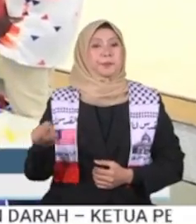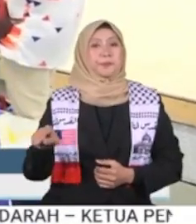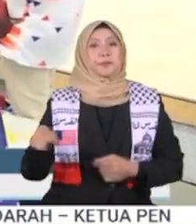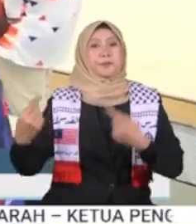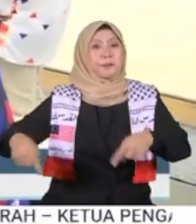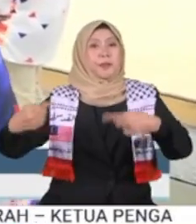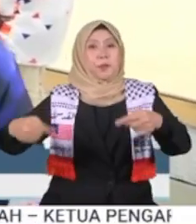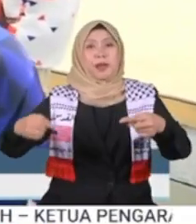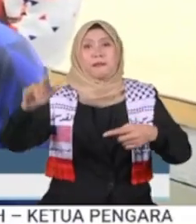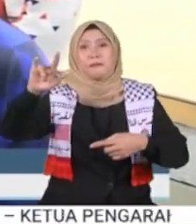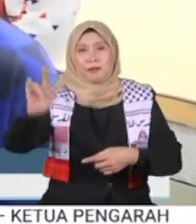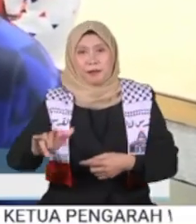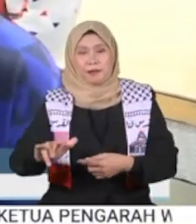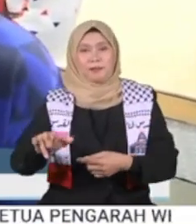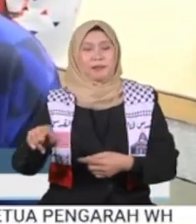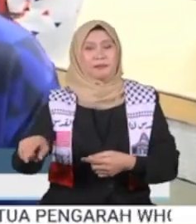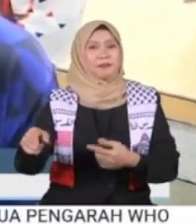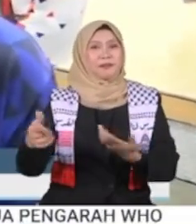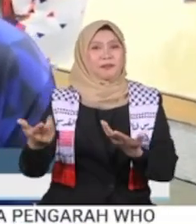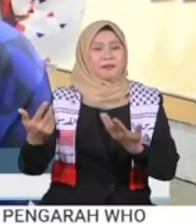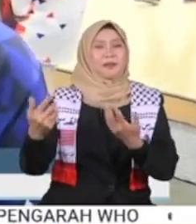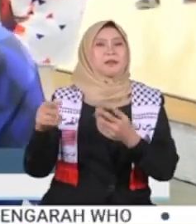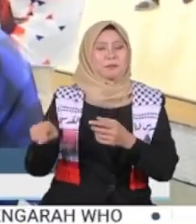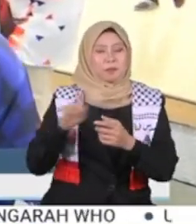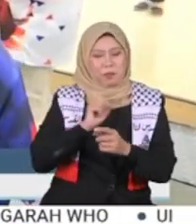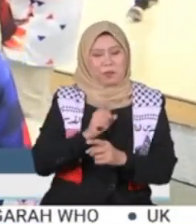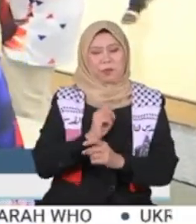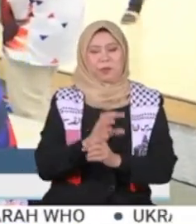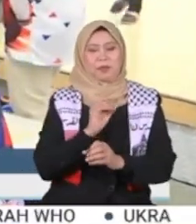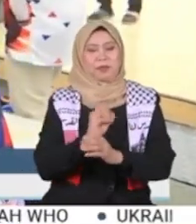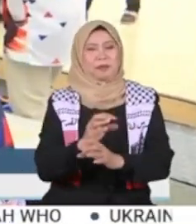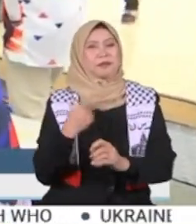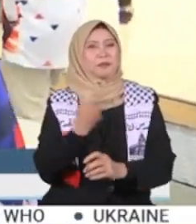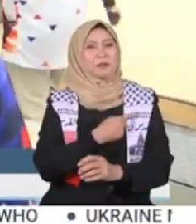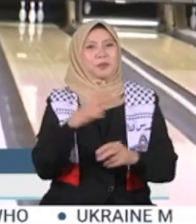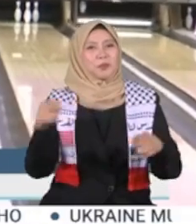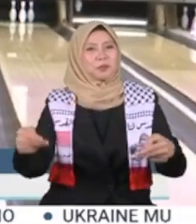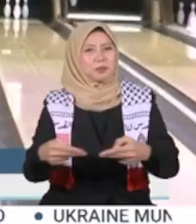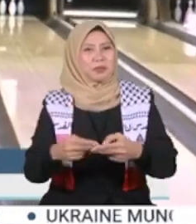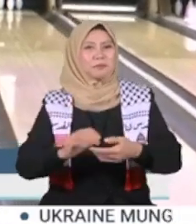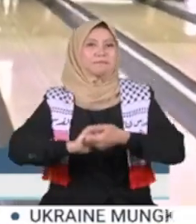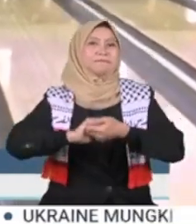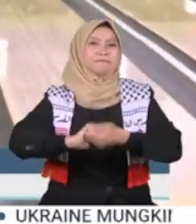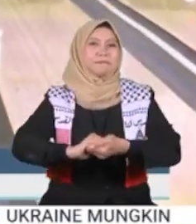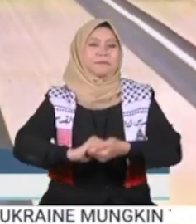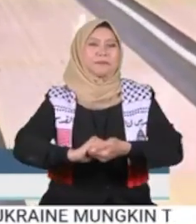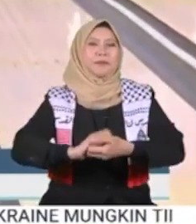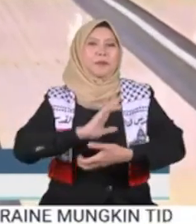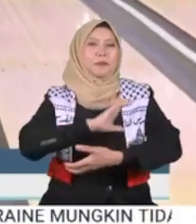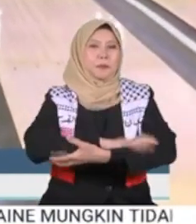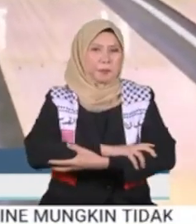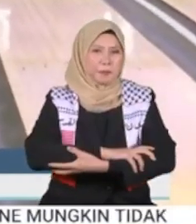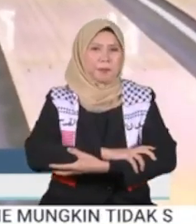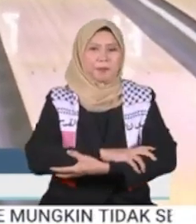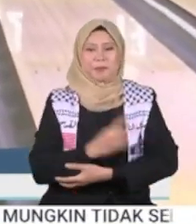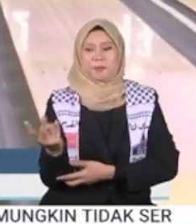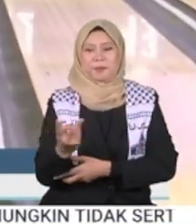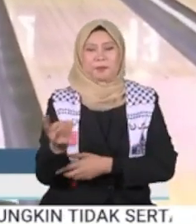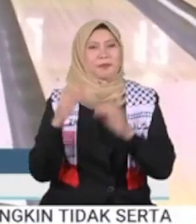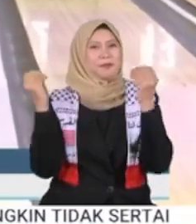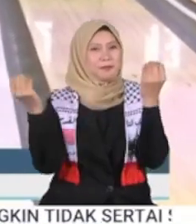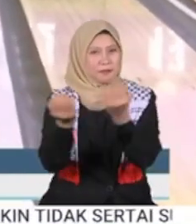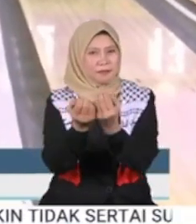merupakan satu usaha kita pertama untuk untuk mengeratkan lagi tali silaturahim di antara kedua